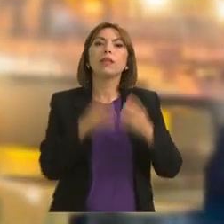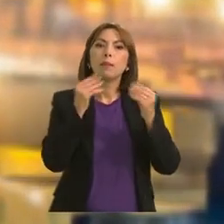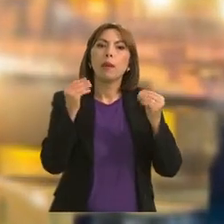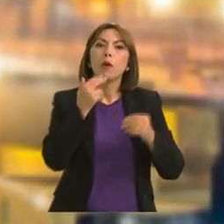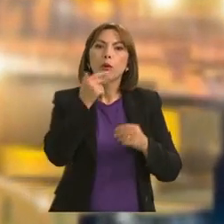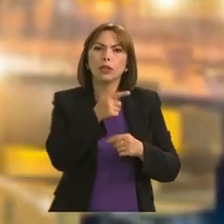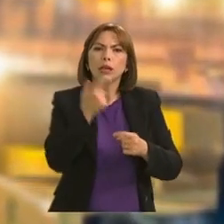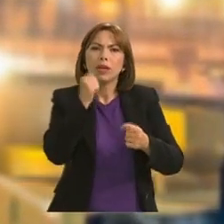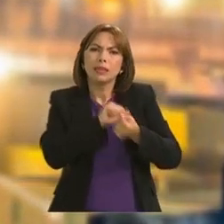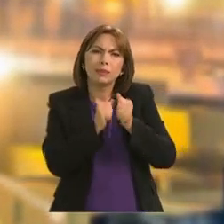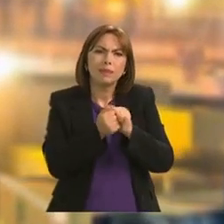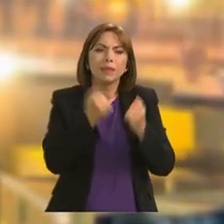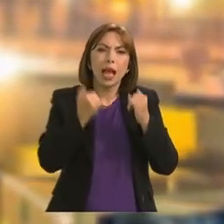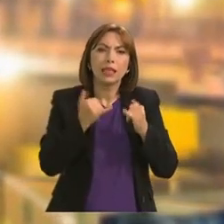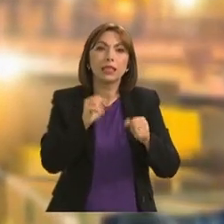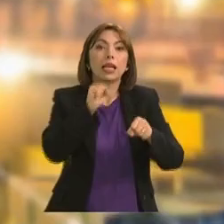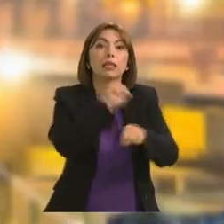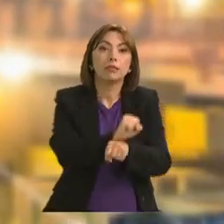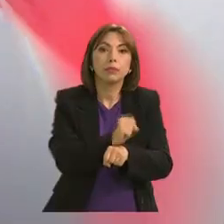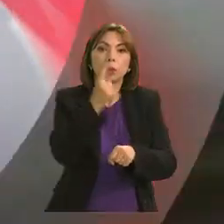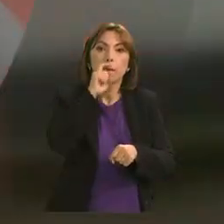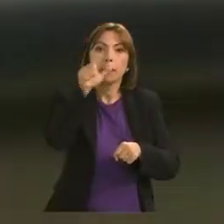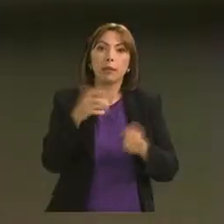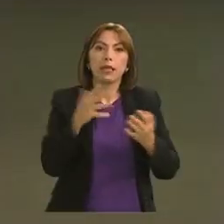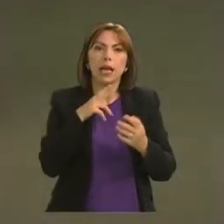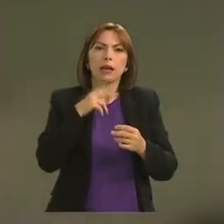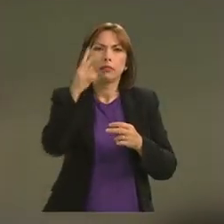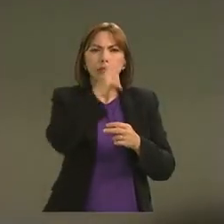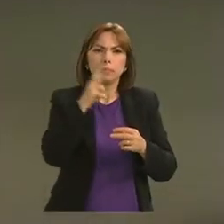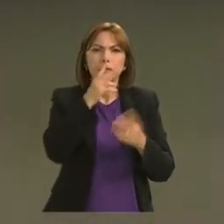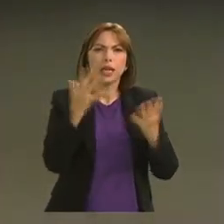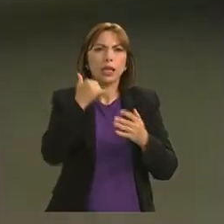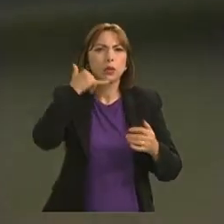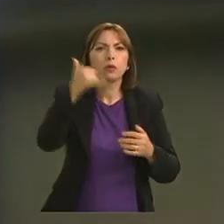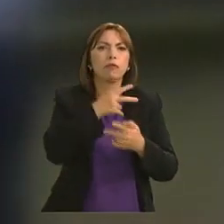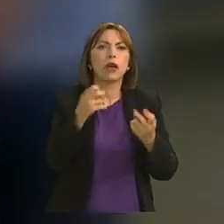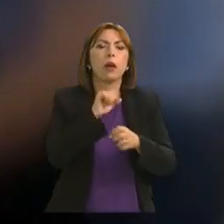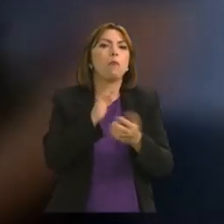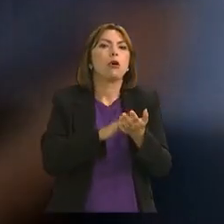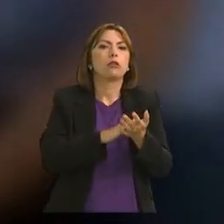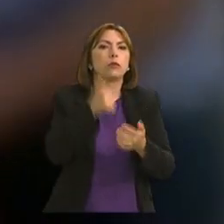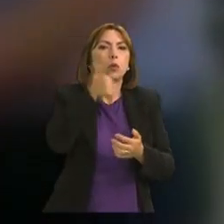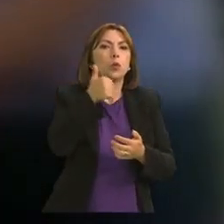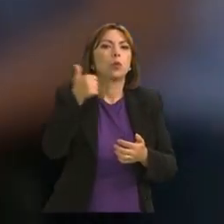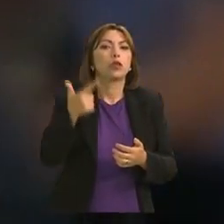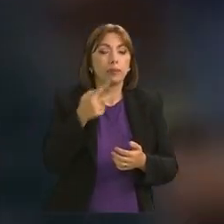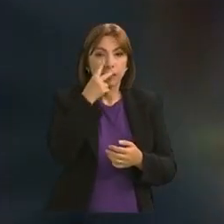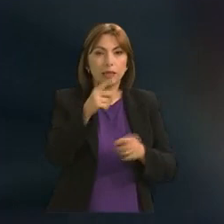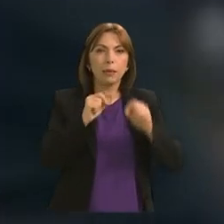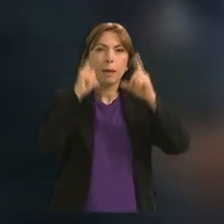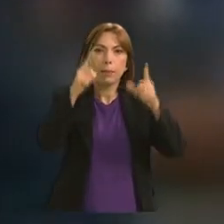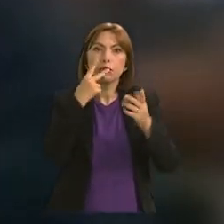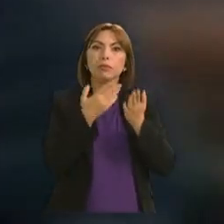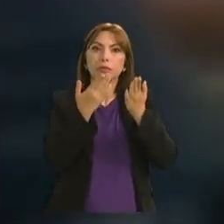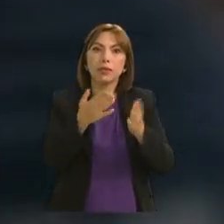Mai mulți polițiști s-au chinuit astăzi să încătușeze un bărbat aflat în stare de ebrietate care suna fără motiv la 112. Vedem